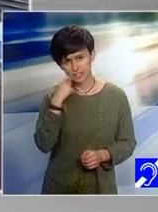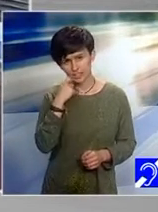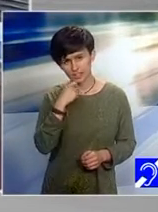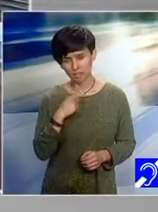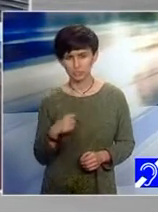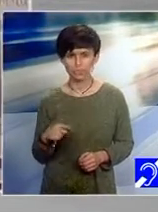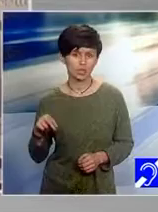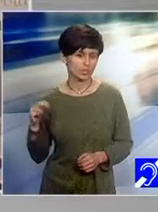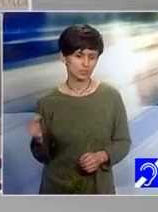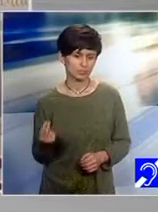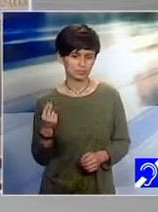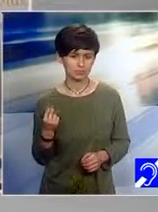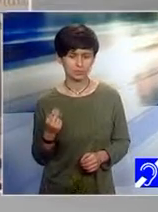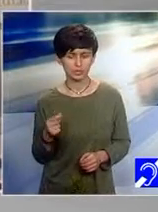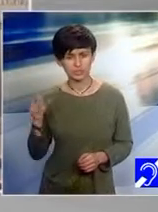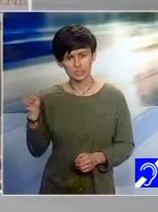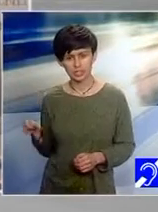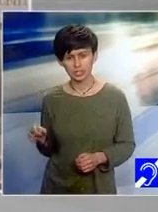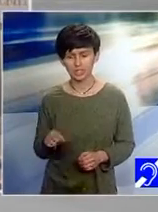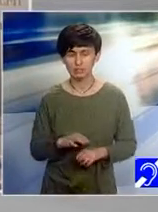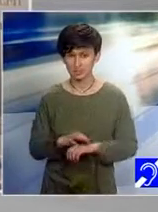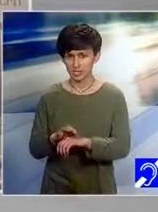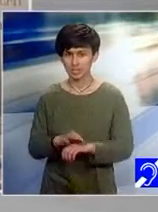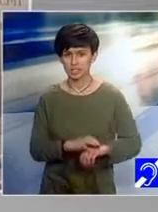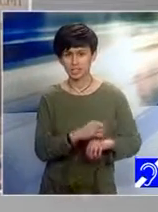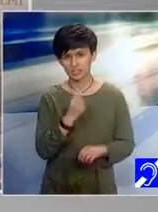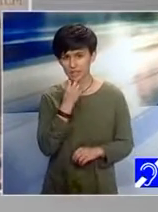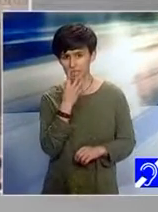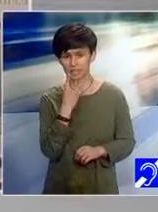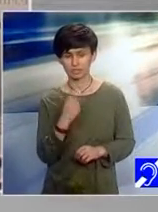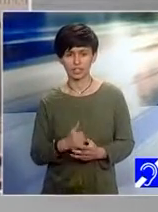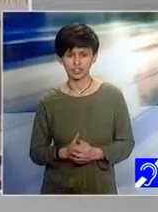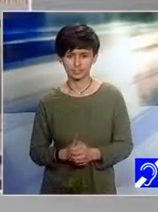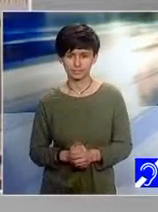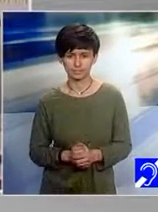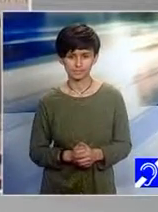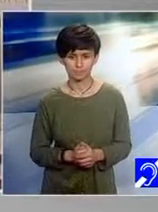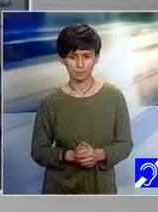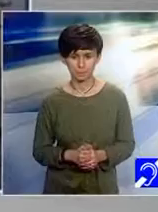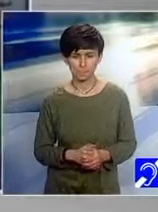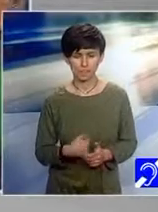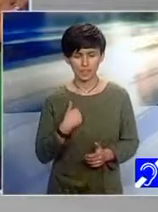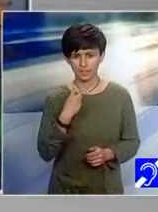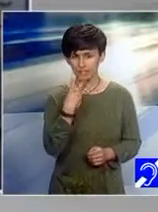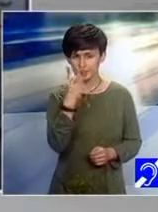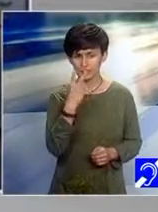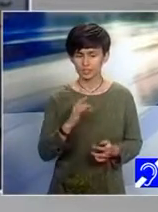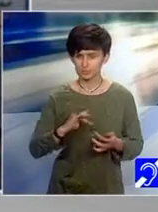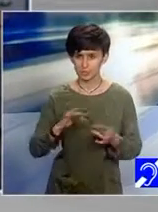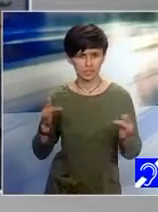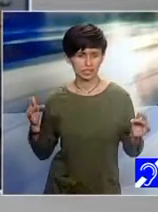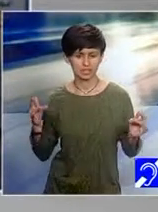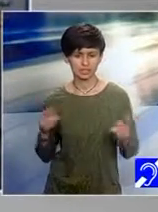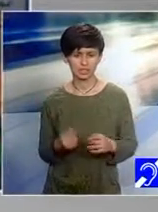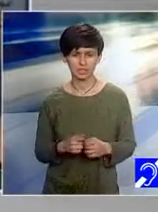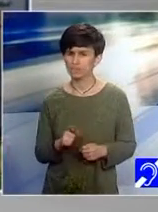un renumit și designer floral, cred că așa se spune. Așa ceva, da. am văzut pe internet splendid,